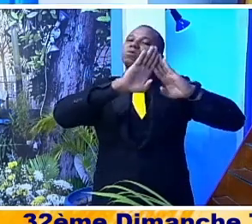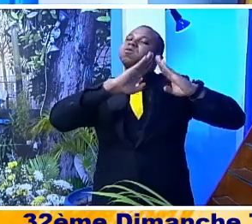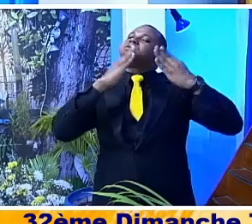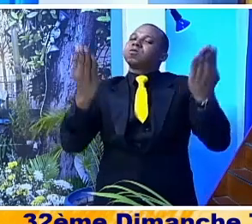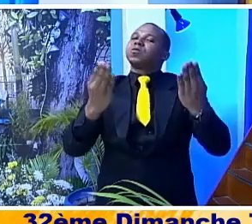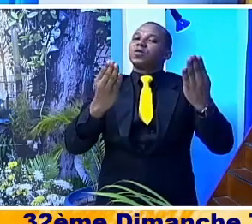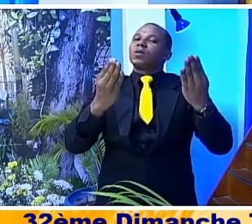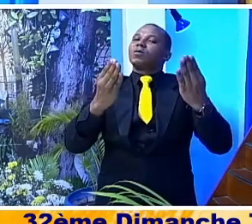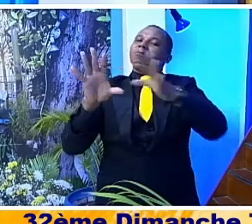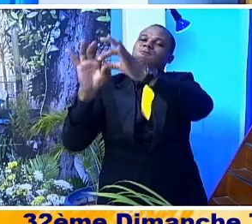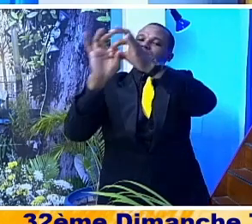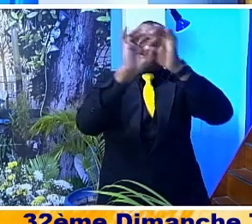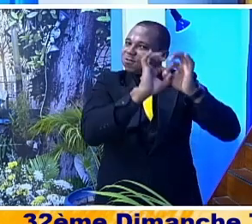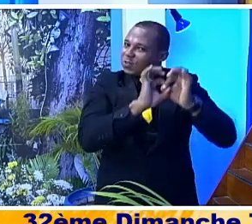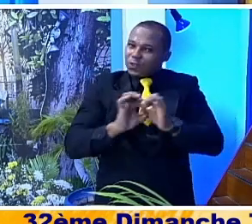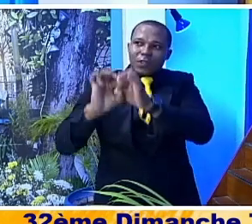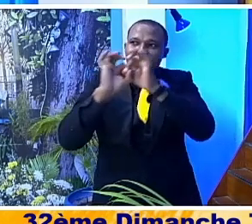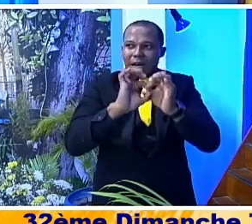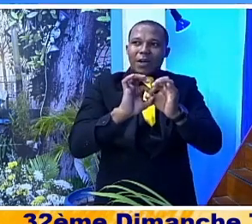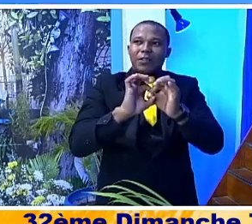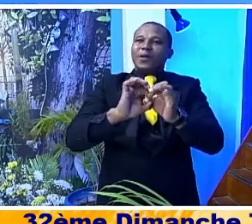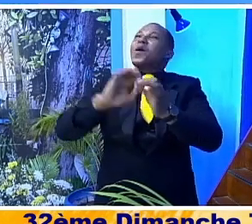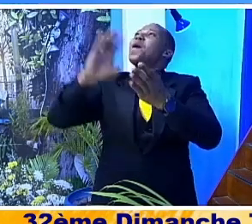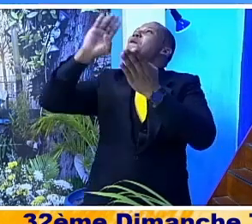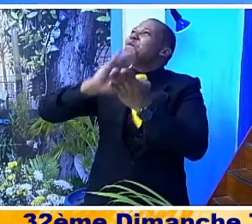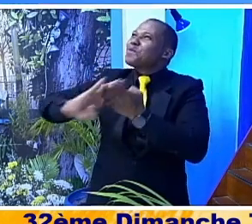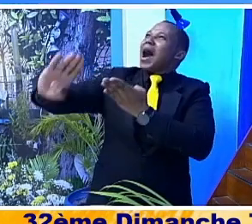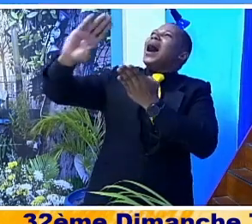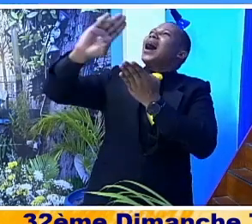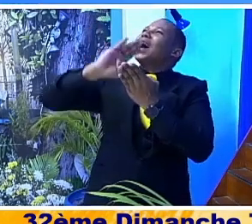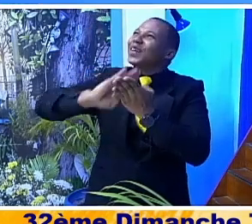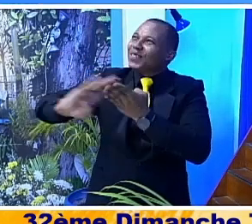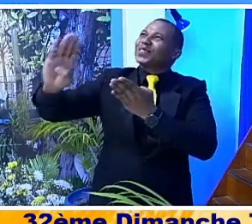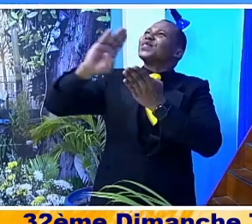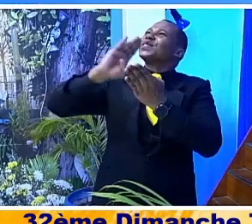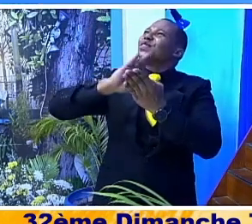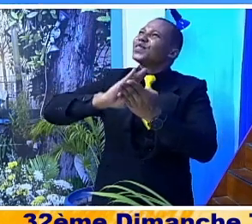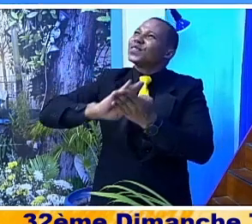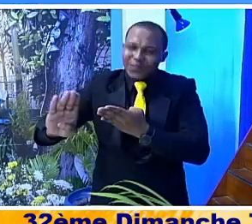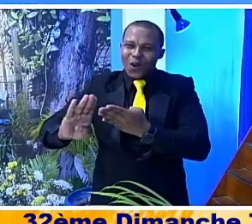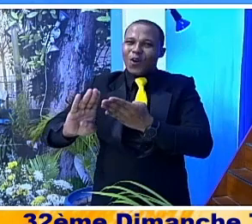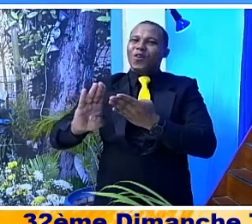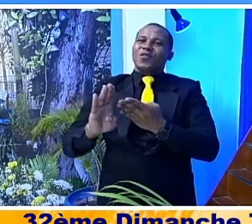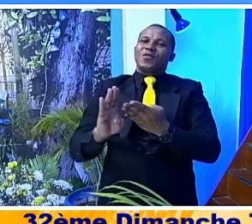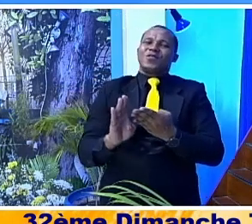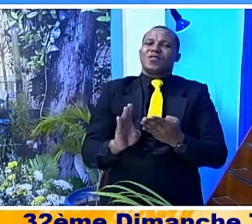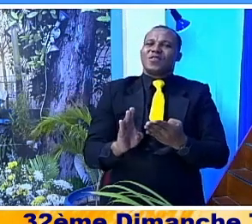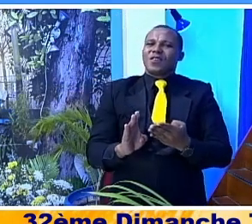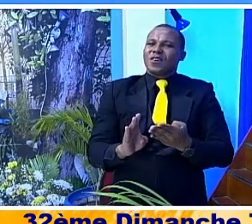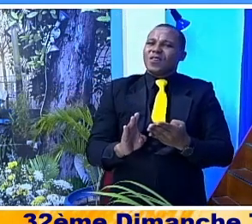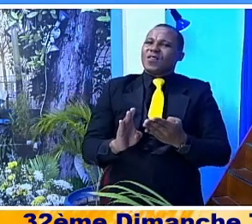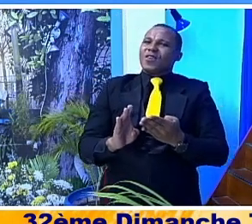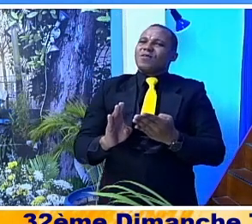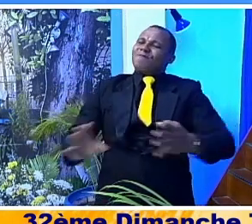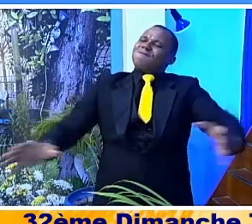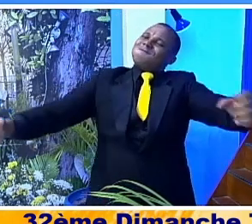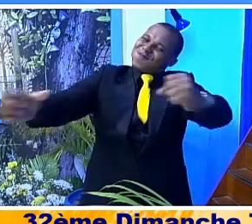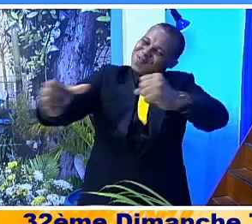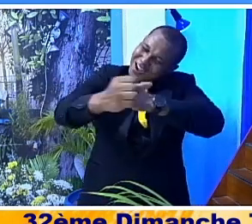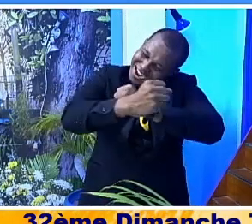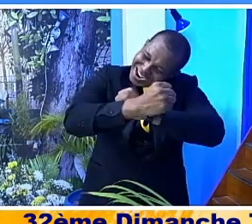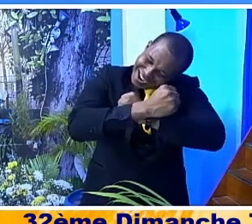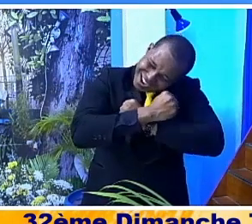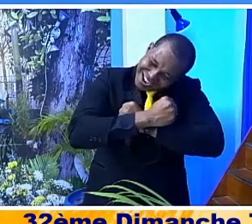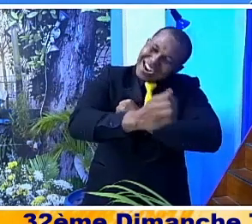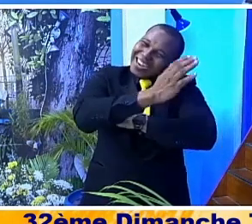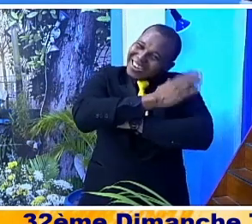solidarité, vers le pardon, vers la réconciliation. Tout le